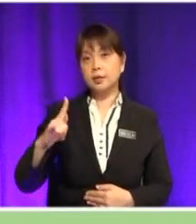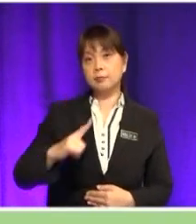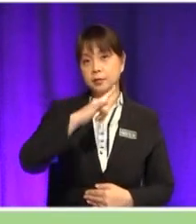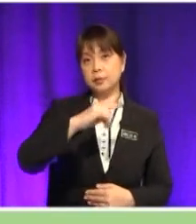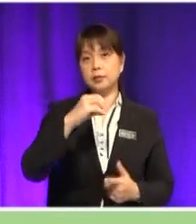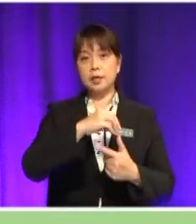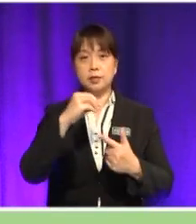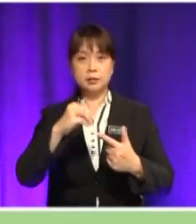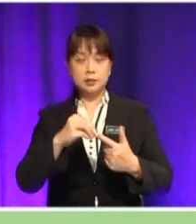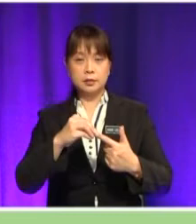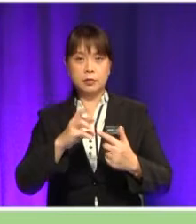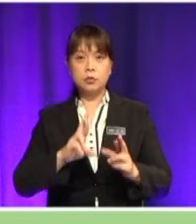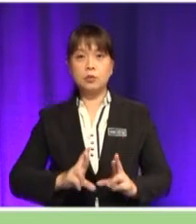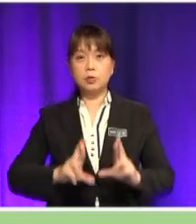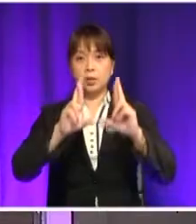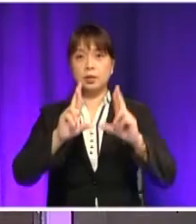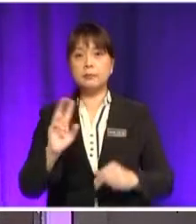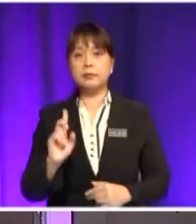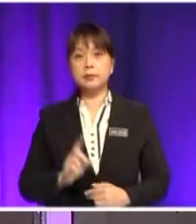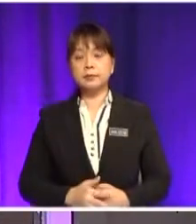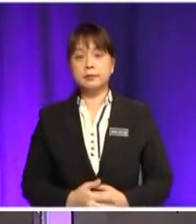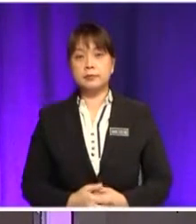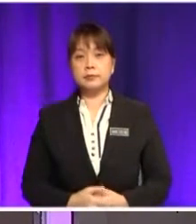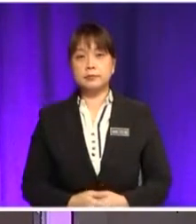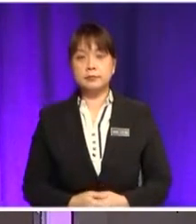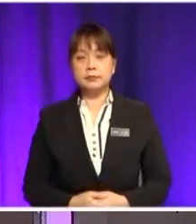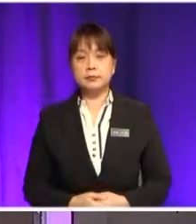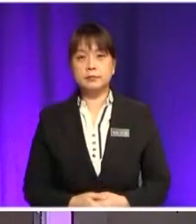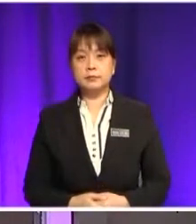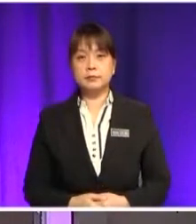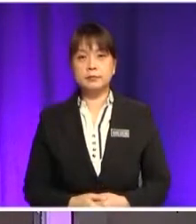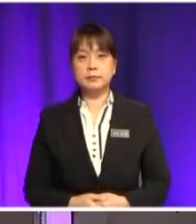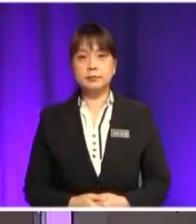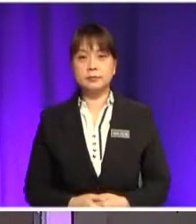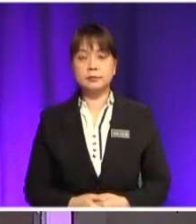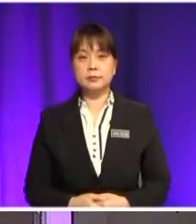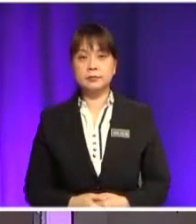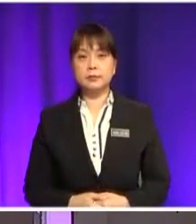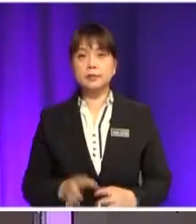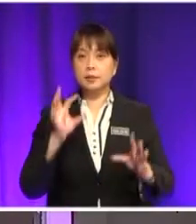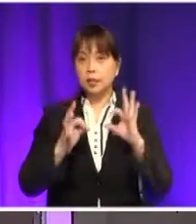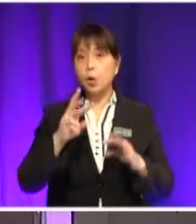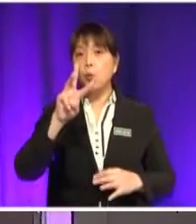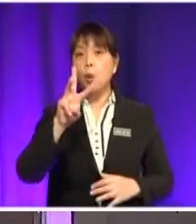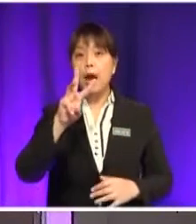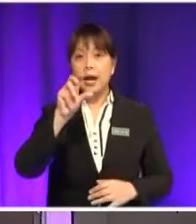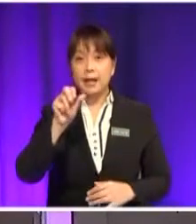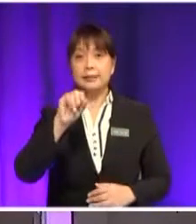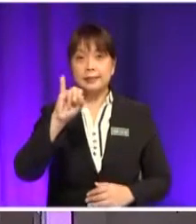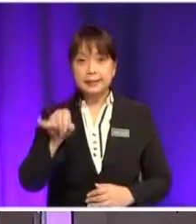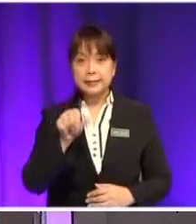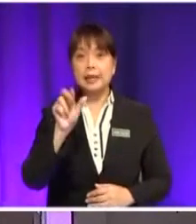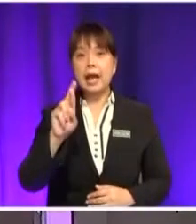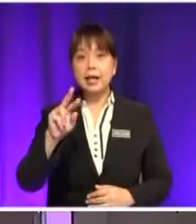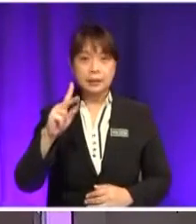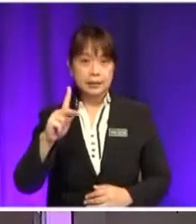murid-murid Maaf dari satu pengetahuan jadi gini kita wajar perbandingan Dia mungkin persamaan